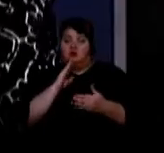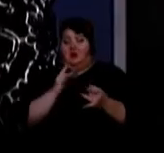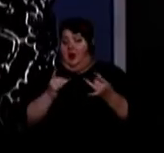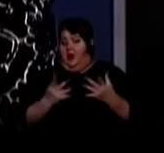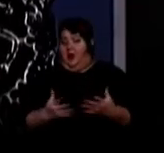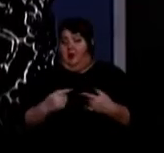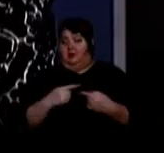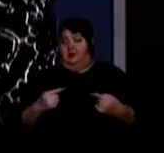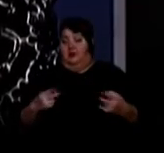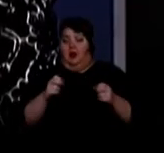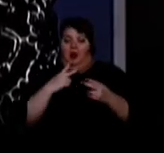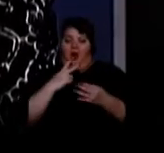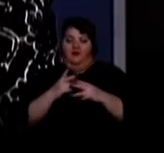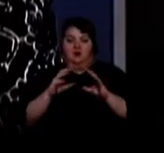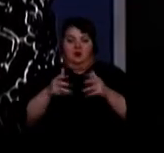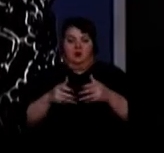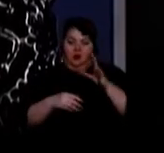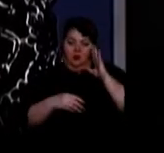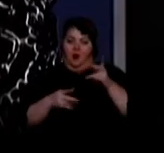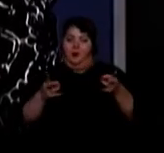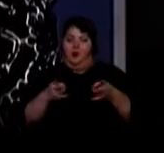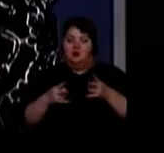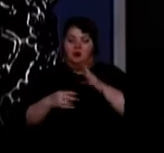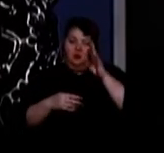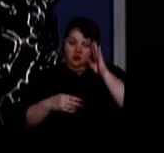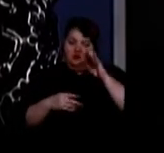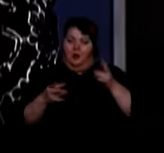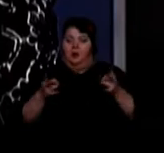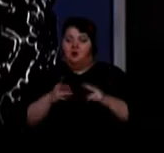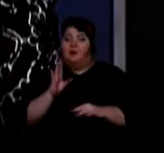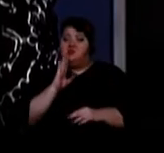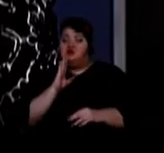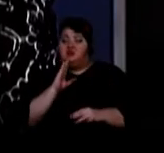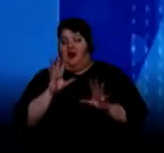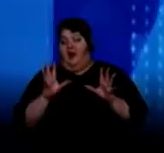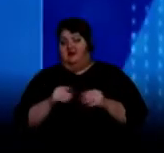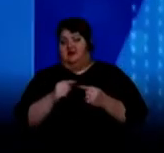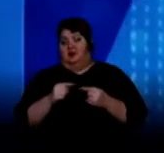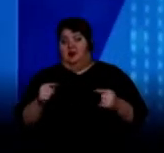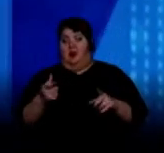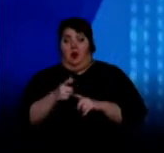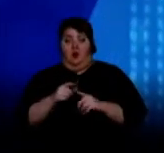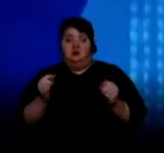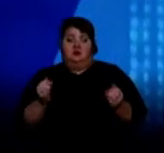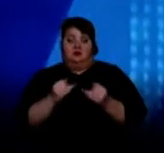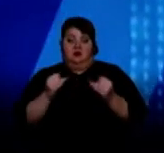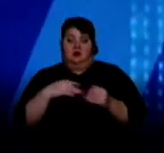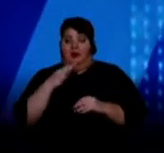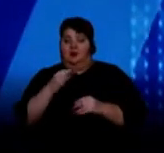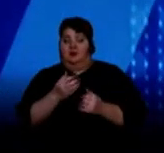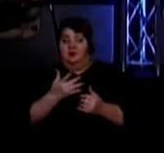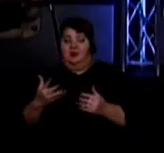вещи, как видит этот мир мужчина. Потребности мужчин, потребности женщин. Все. Очень интересно, тоже скажу несколько